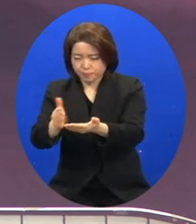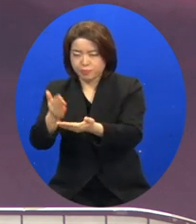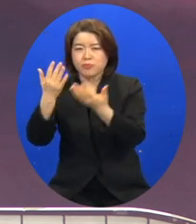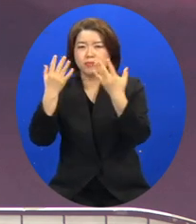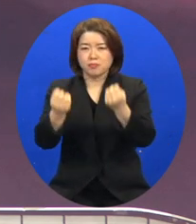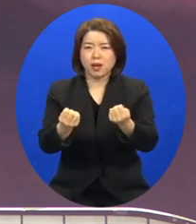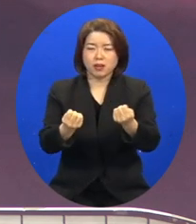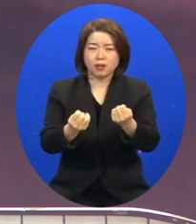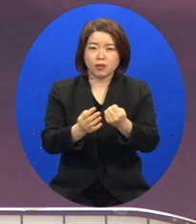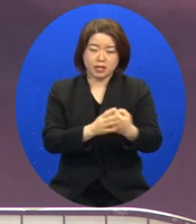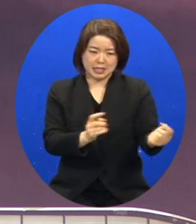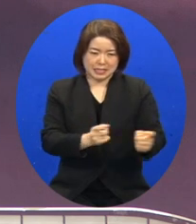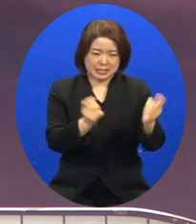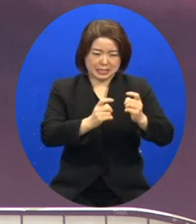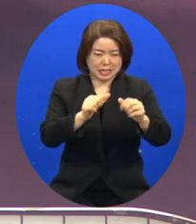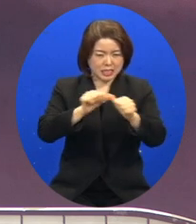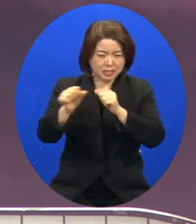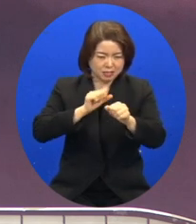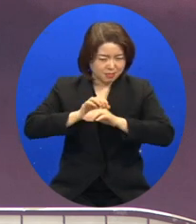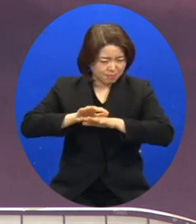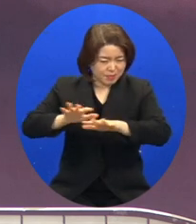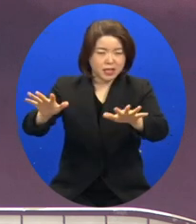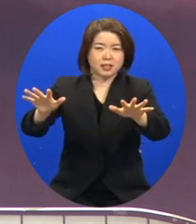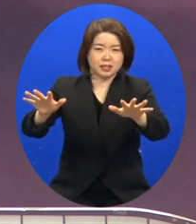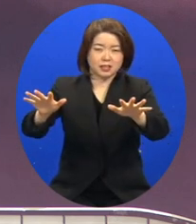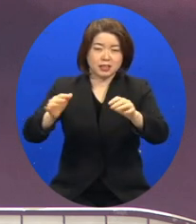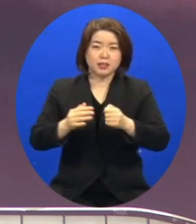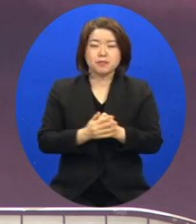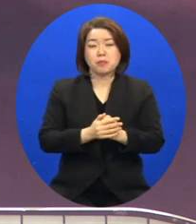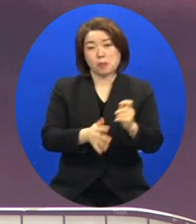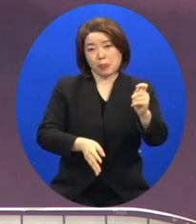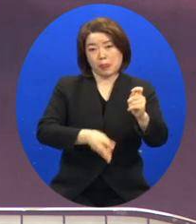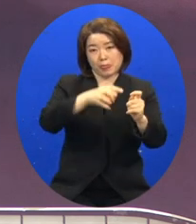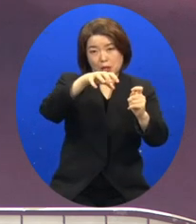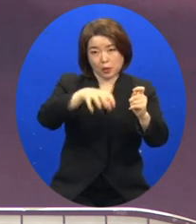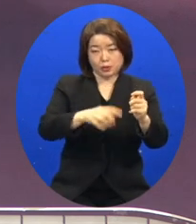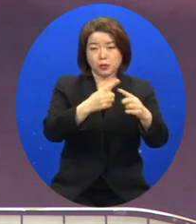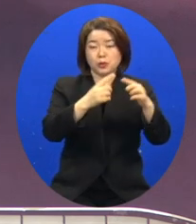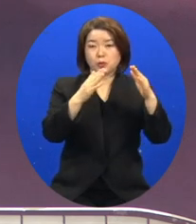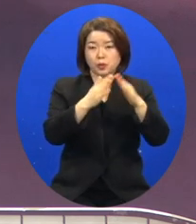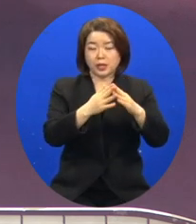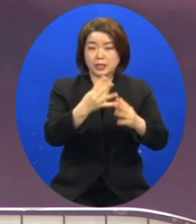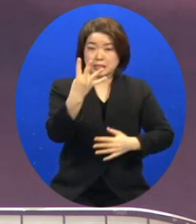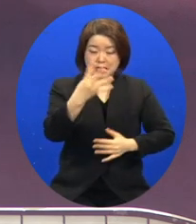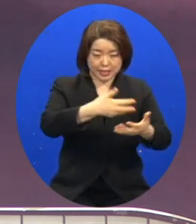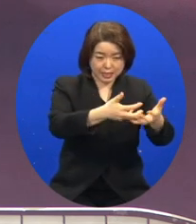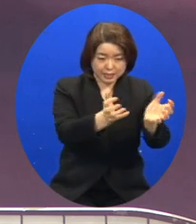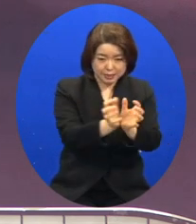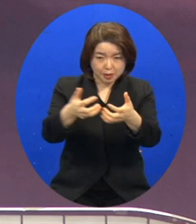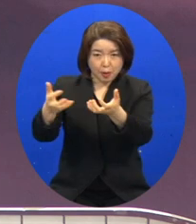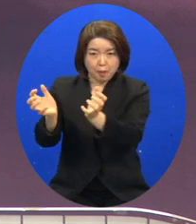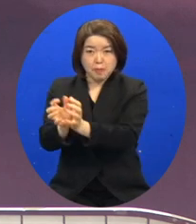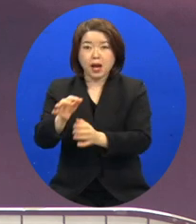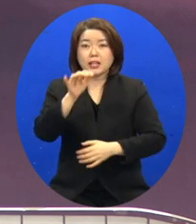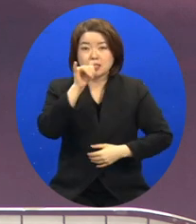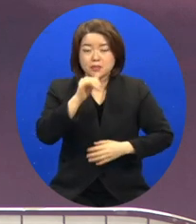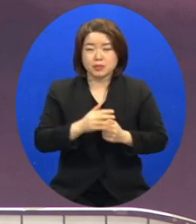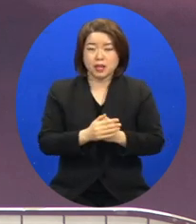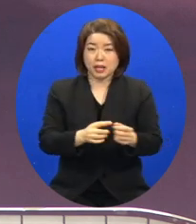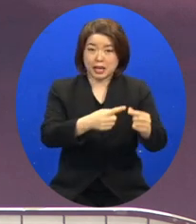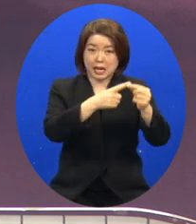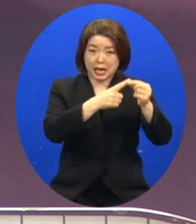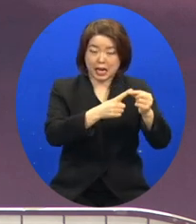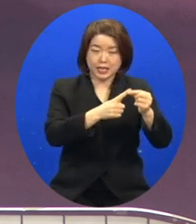아주 싸우기로 소문난 교회입니다 고린도 교회 안에는 내 파가 있었습니다 하나는 바울 파